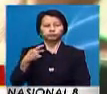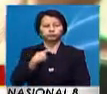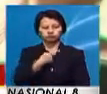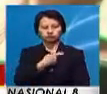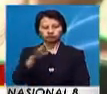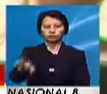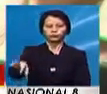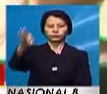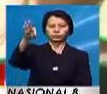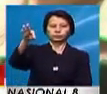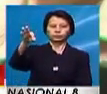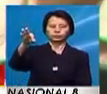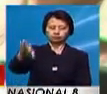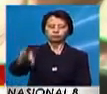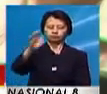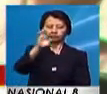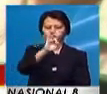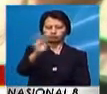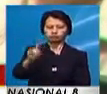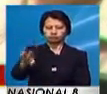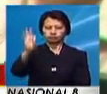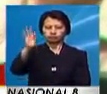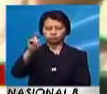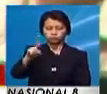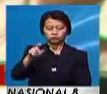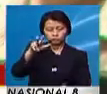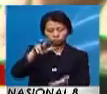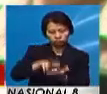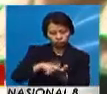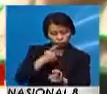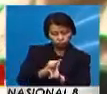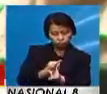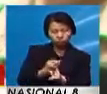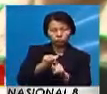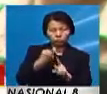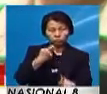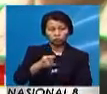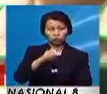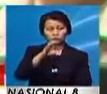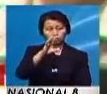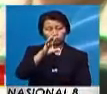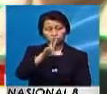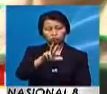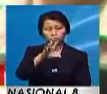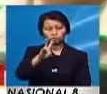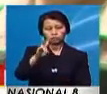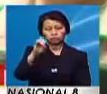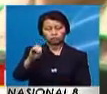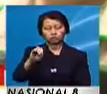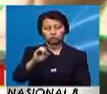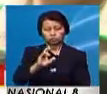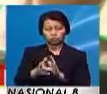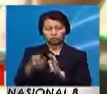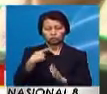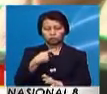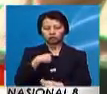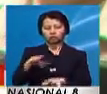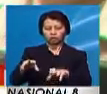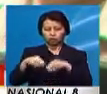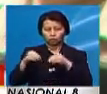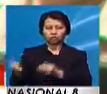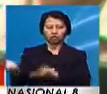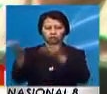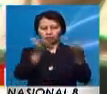We found another piece. So we have to determine whether it's a 777 first. If it's Boeing 777, then we will consider to take